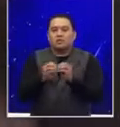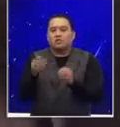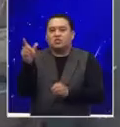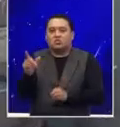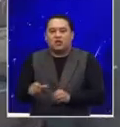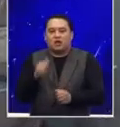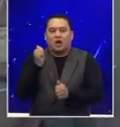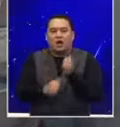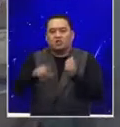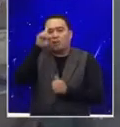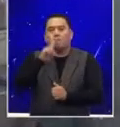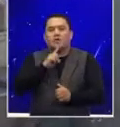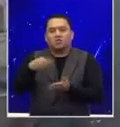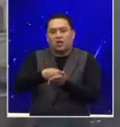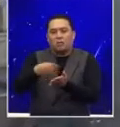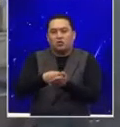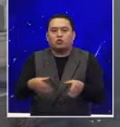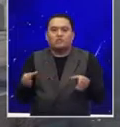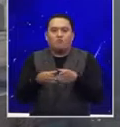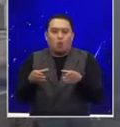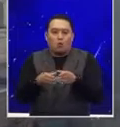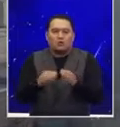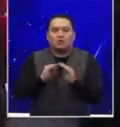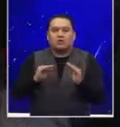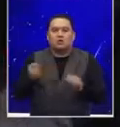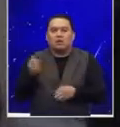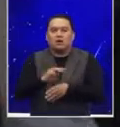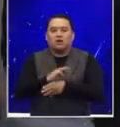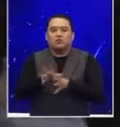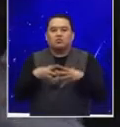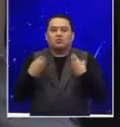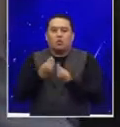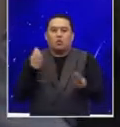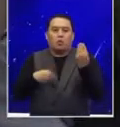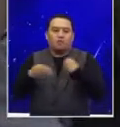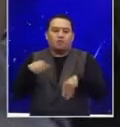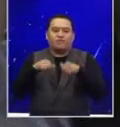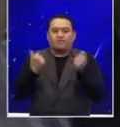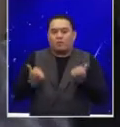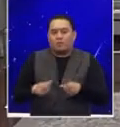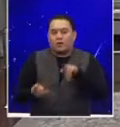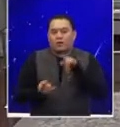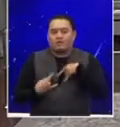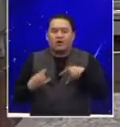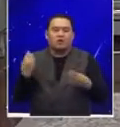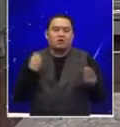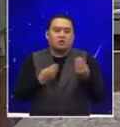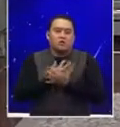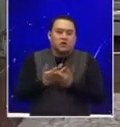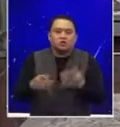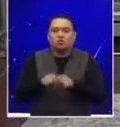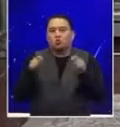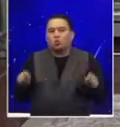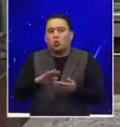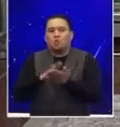школы ежемесячно получают стипендии из фонда. А детям из малообеспеченных семей покупаются школьные формы и принадлежности. Одним словом, создаются